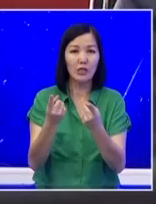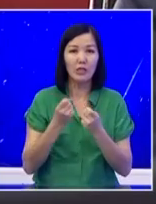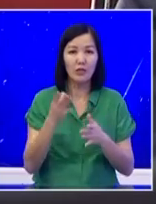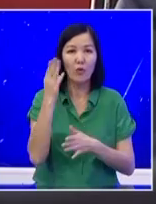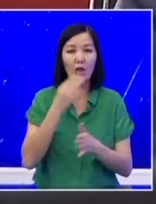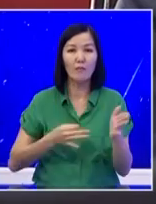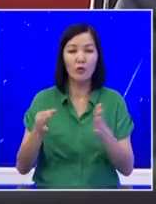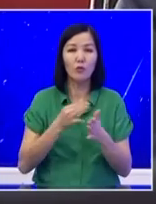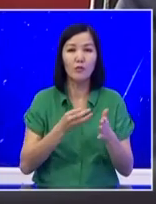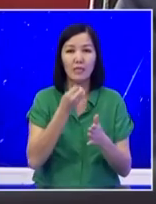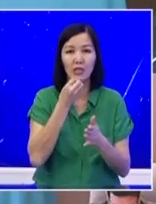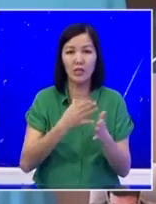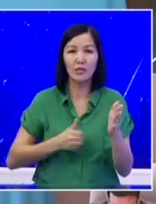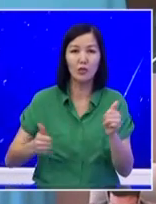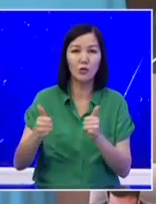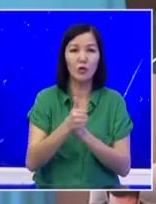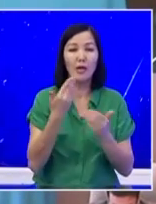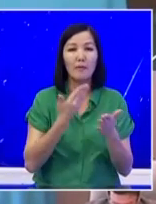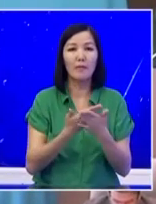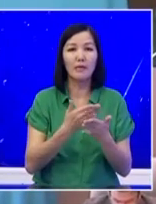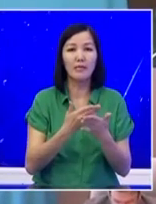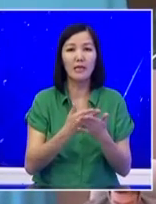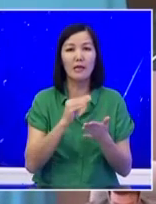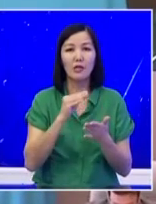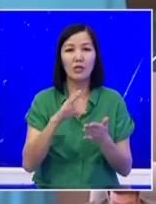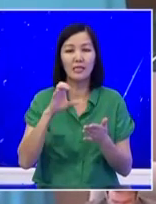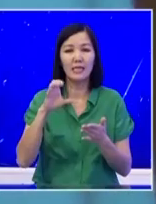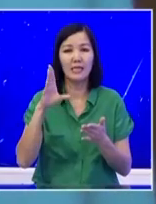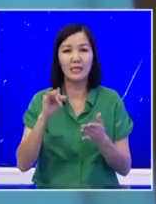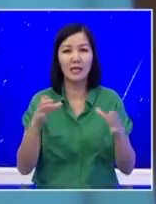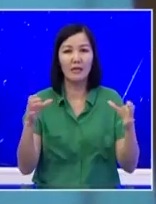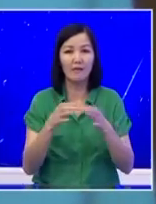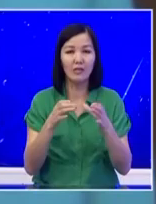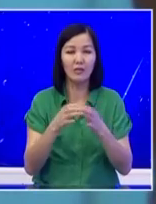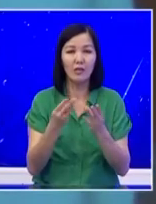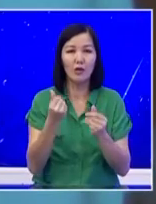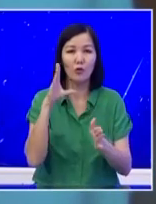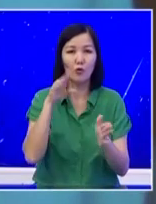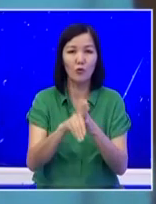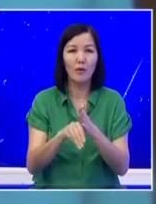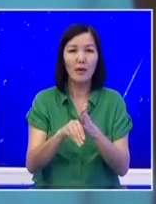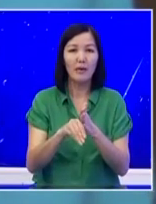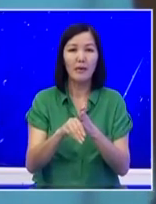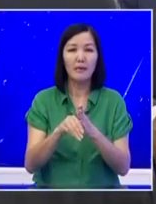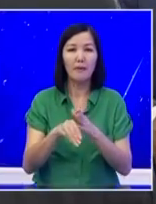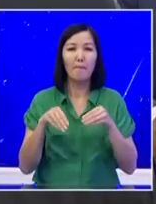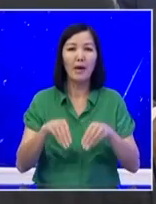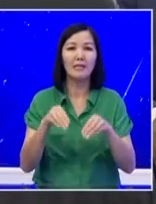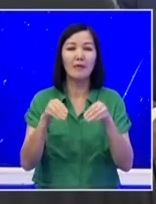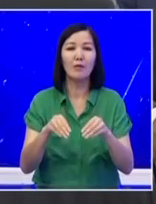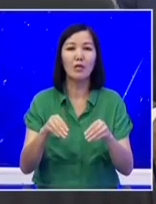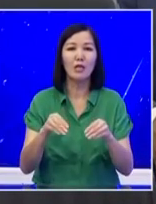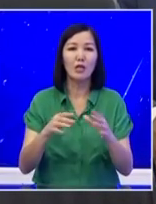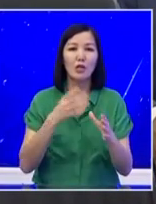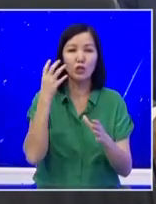Алматы облысында да қарқынды. Мәселен, Phoenix Fruits жауапкершілігі шектеулі серіктестігі инвестиция құйып интенсивті бақтар